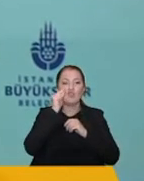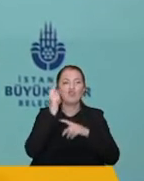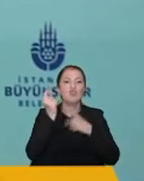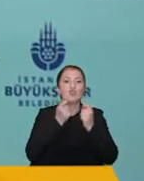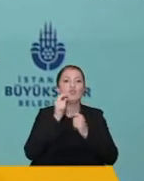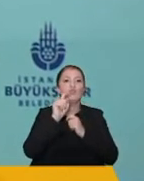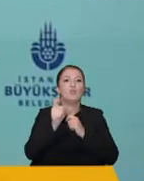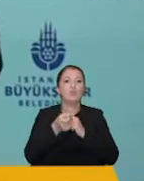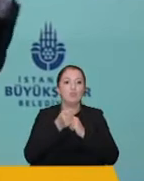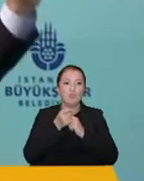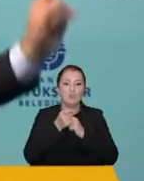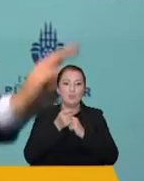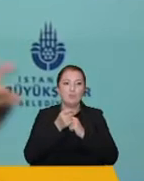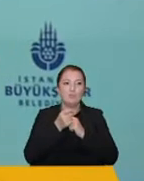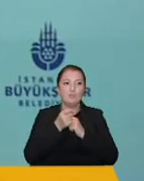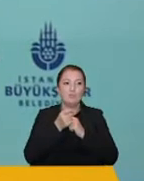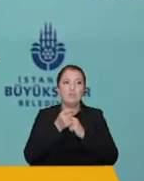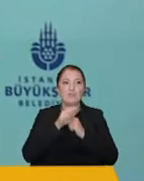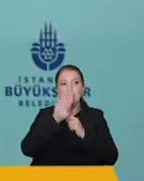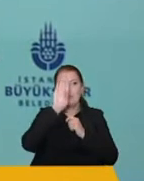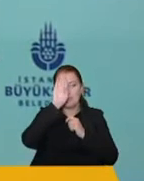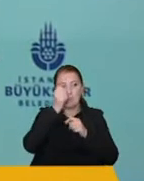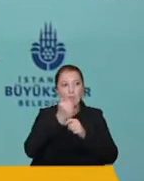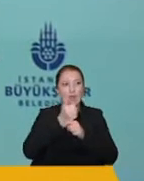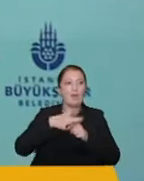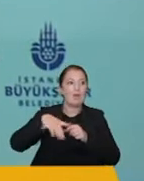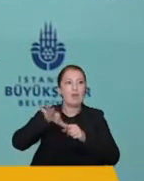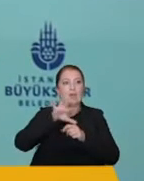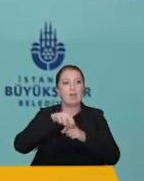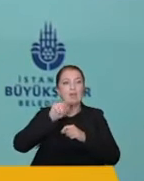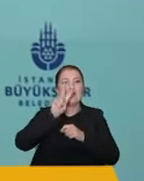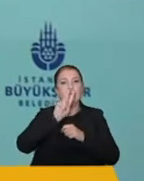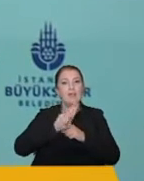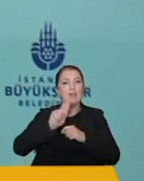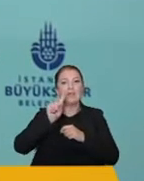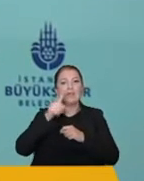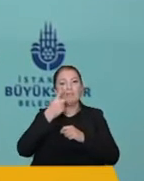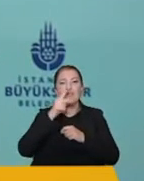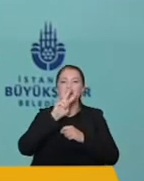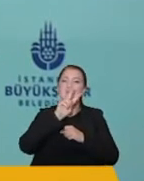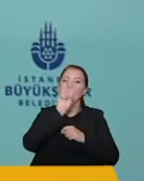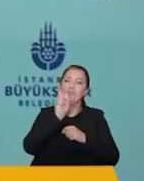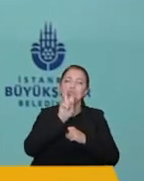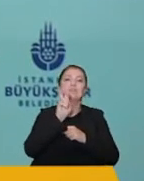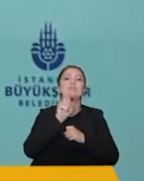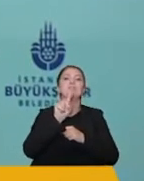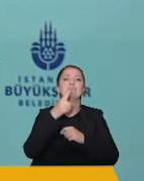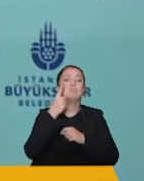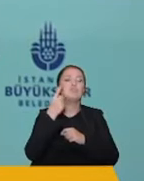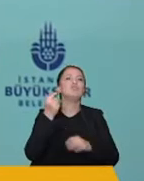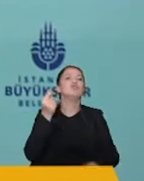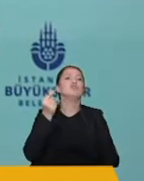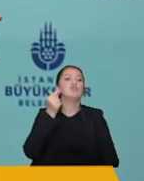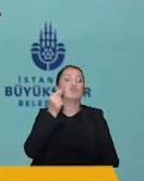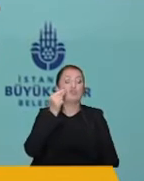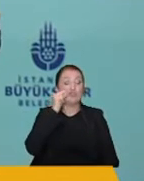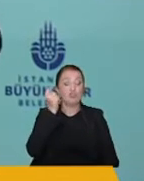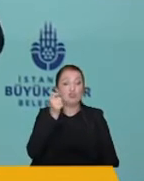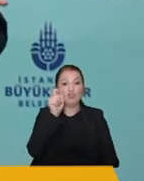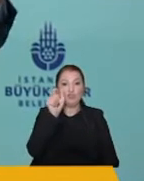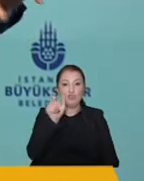buldu. İstanbul genelinde 27 bin küsürdü, 28 bin küsür